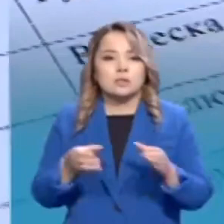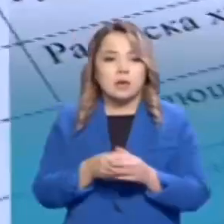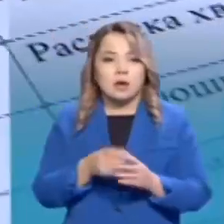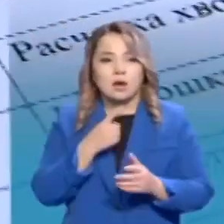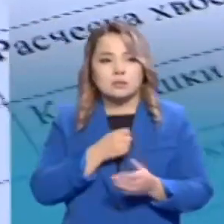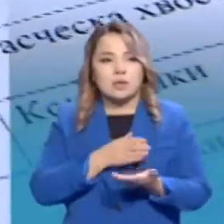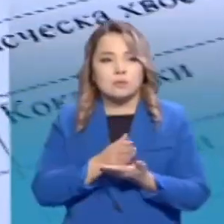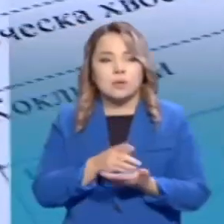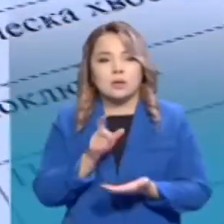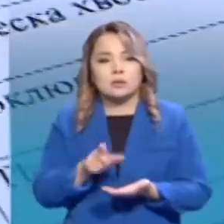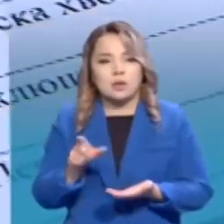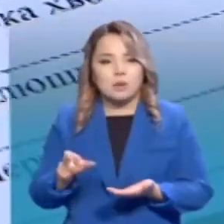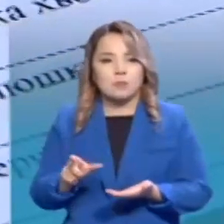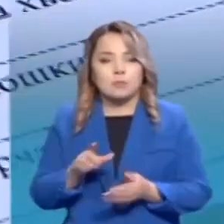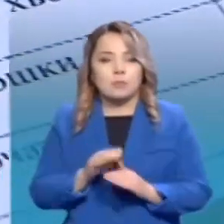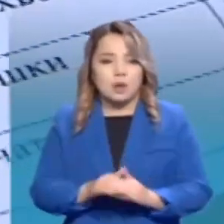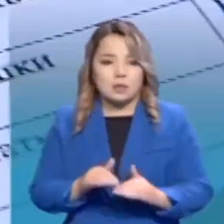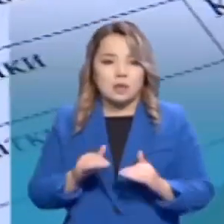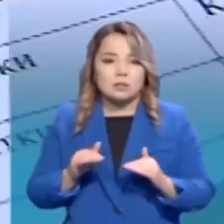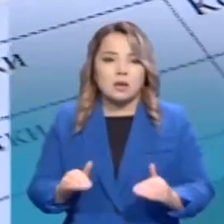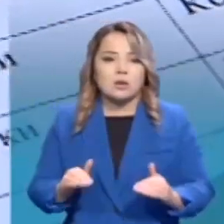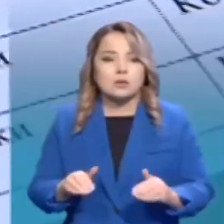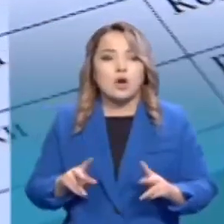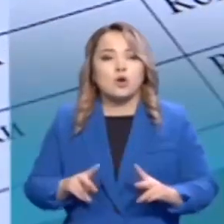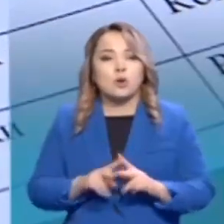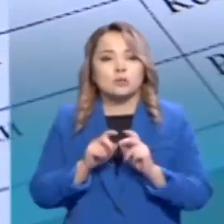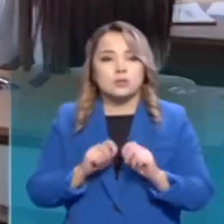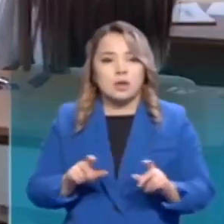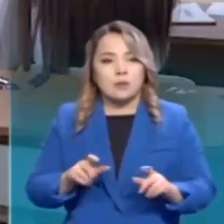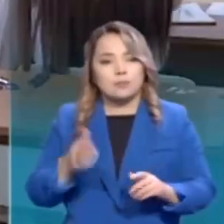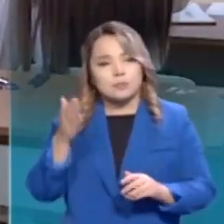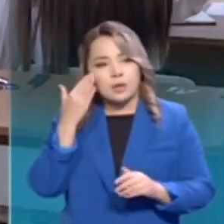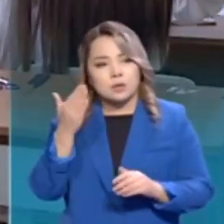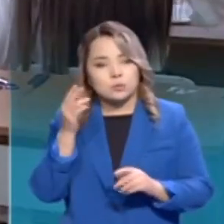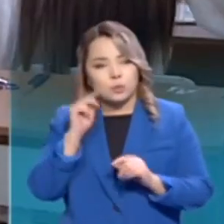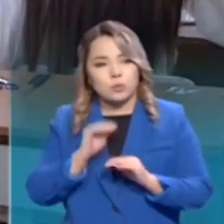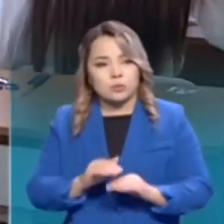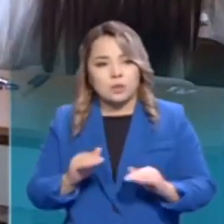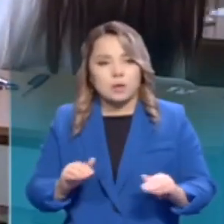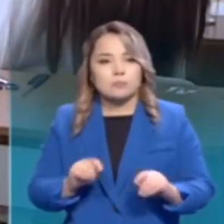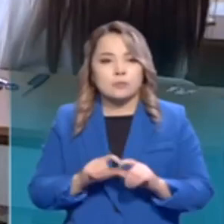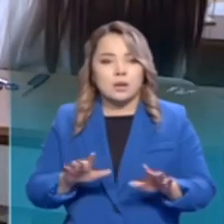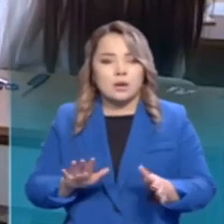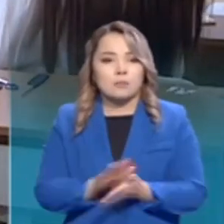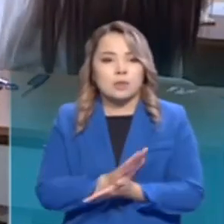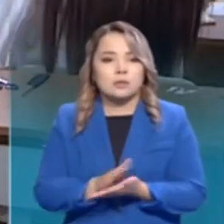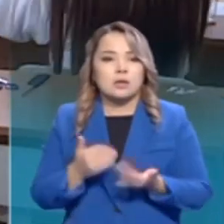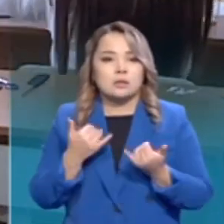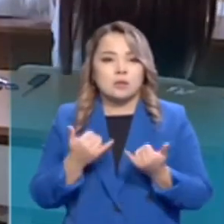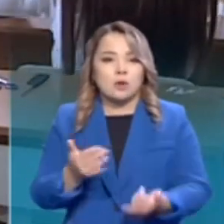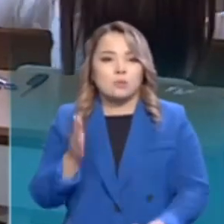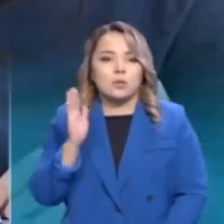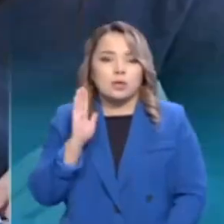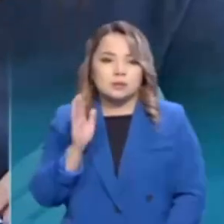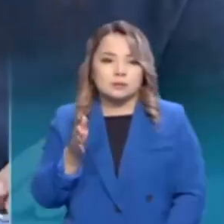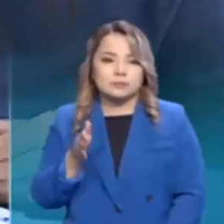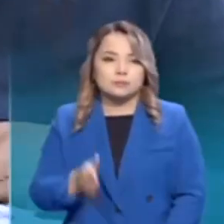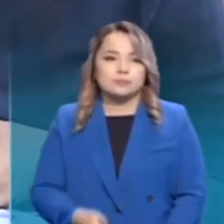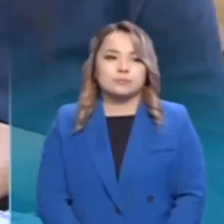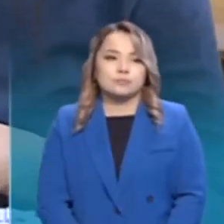әскери қызметкерлердің балаларына колледждер мен дарынды оқушыларға арналған мектептерге грант берілетін болады.